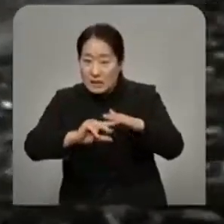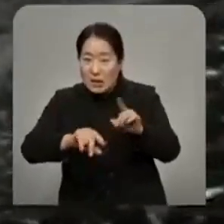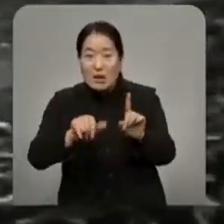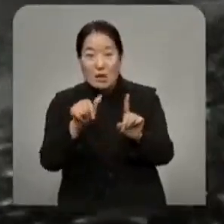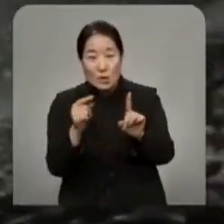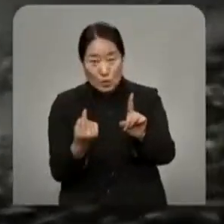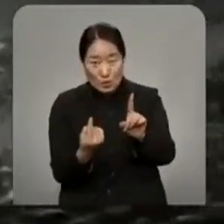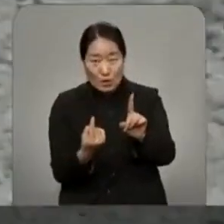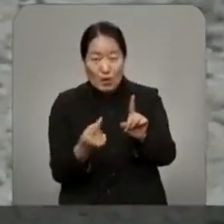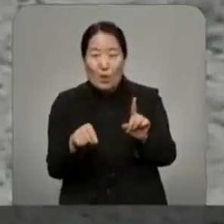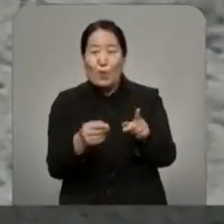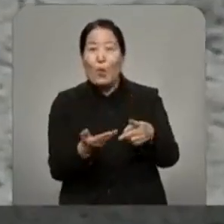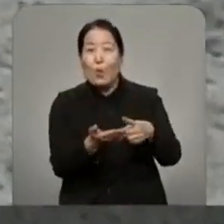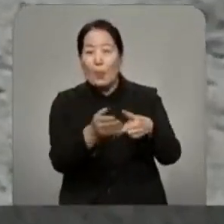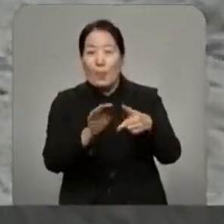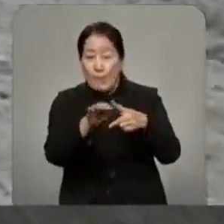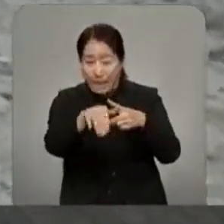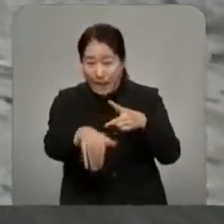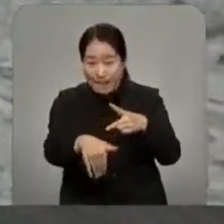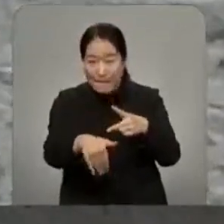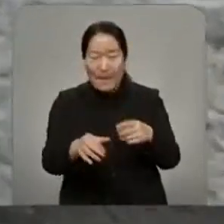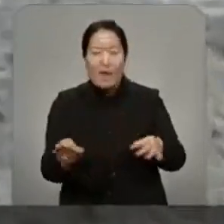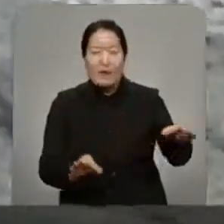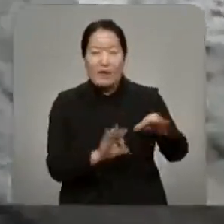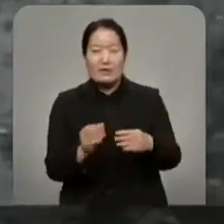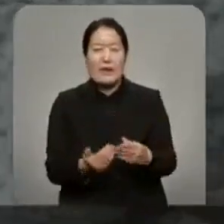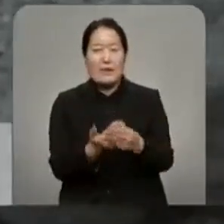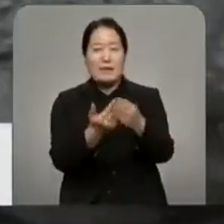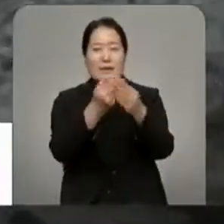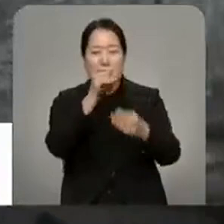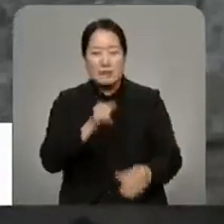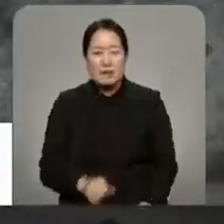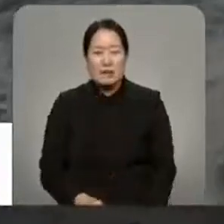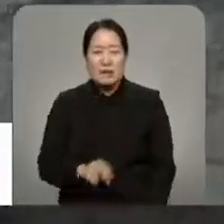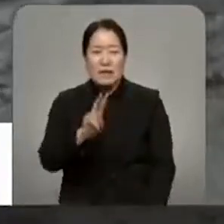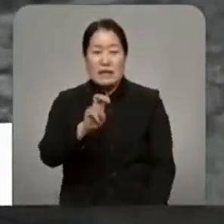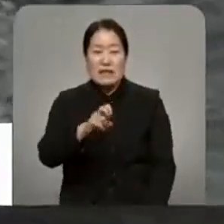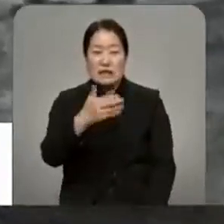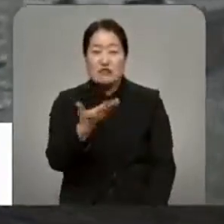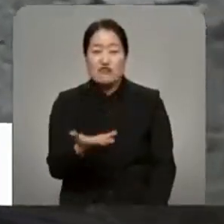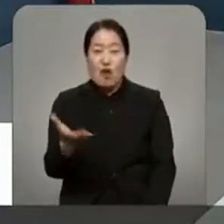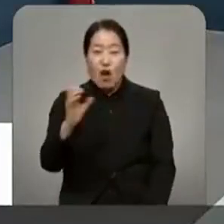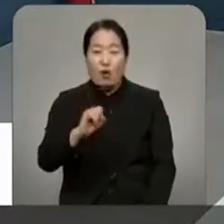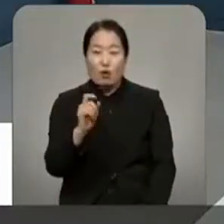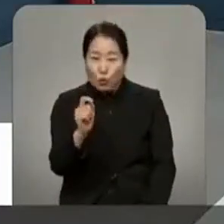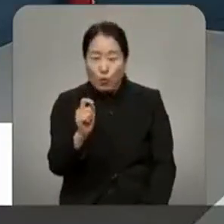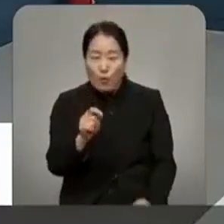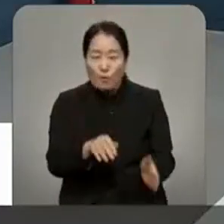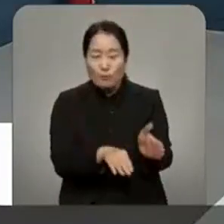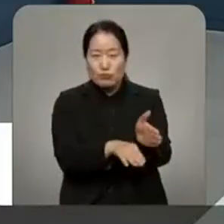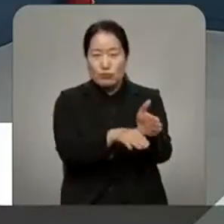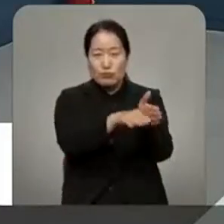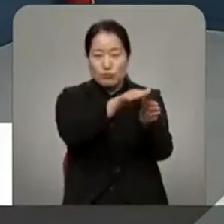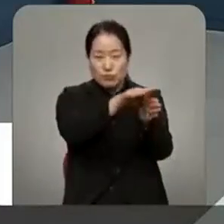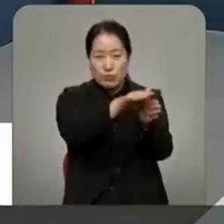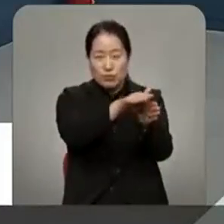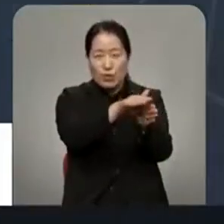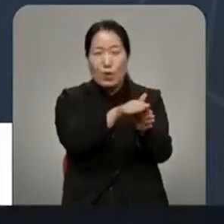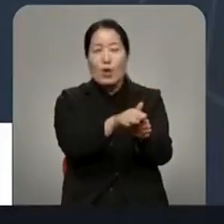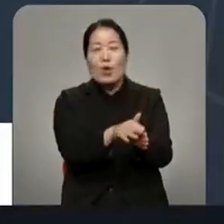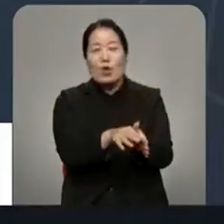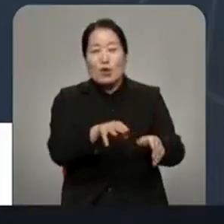경제 발전을 이끌었습니다. 하지만 29억 톤의 물을 담는 초대형 댐이 생기면서 춘천, 양구, 인제